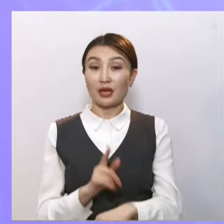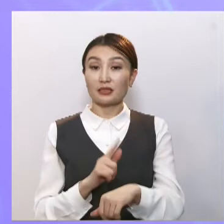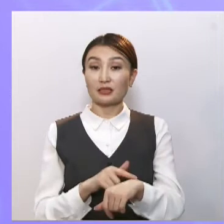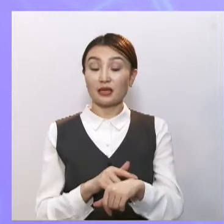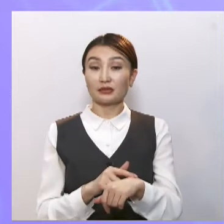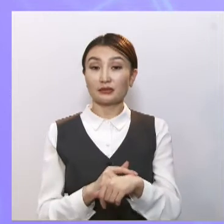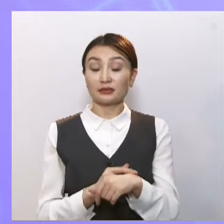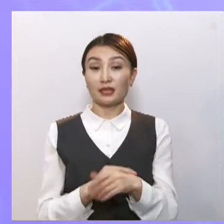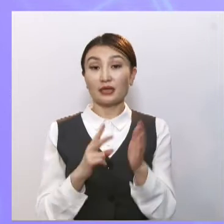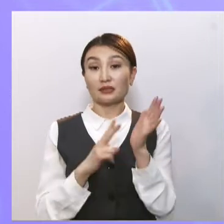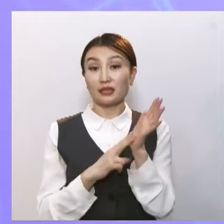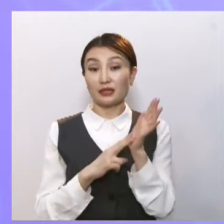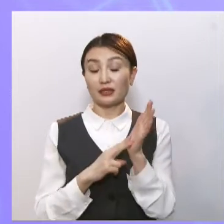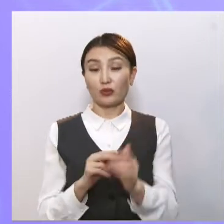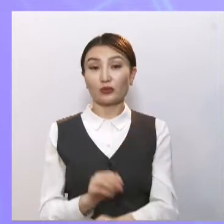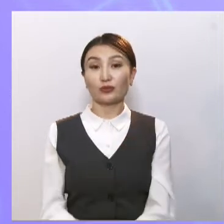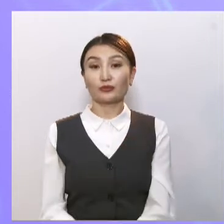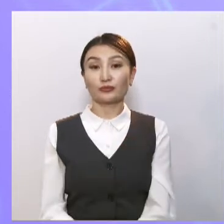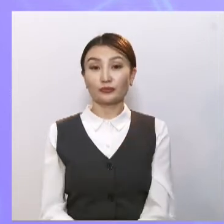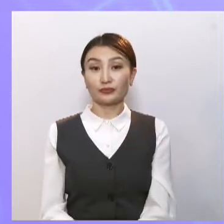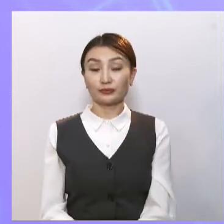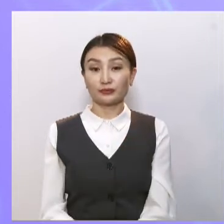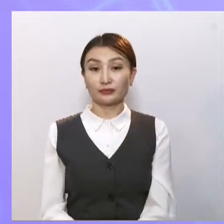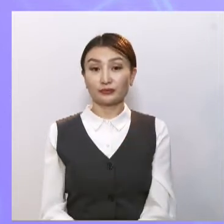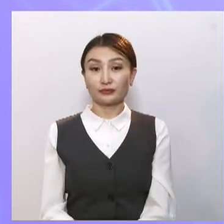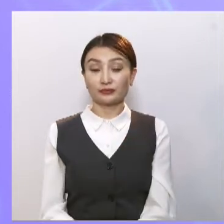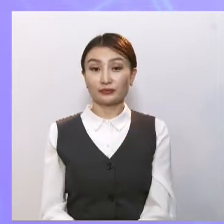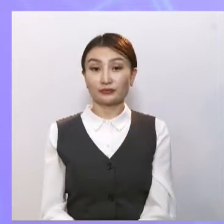Саат 7 болду.